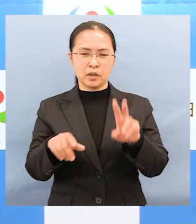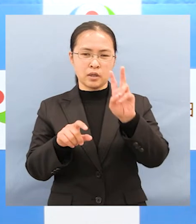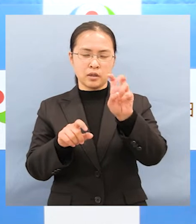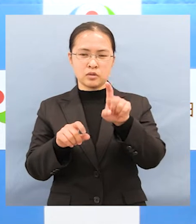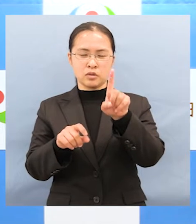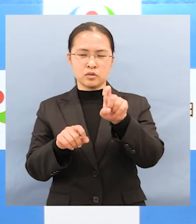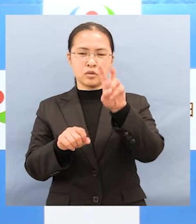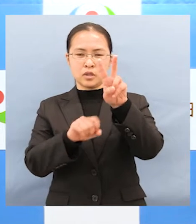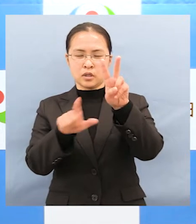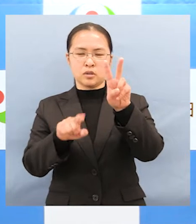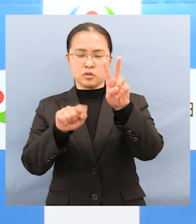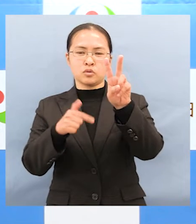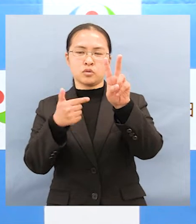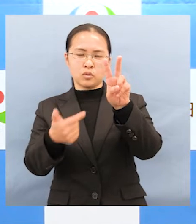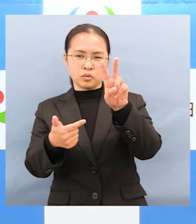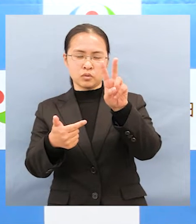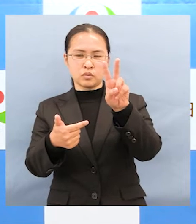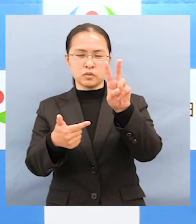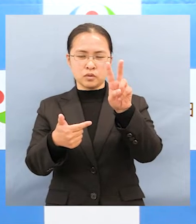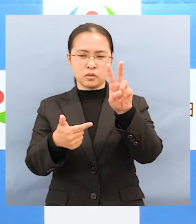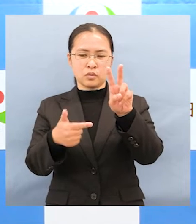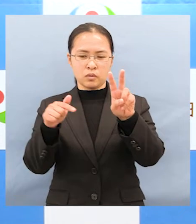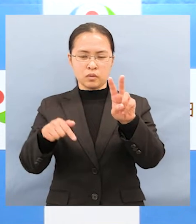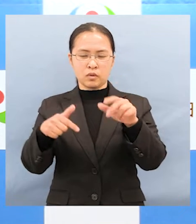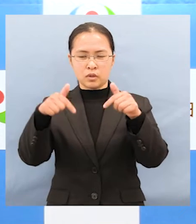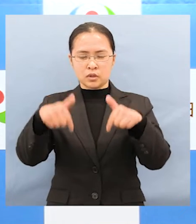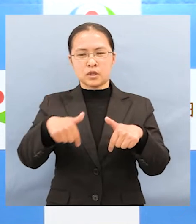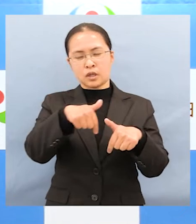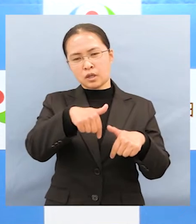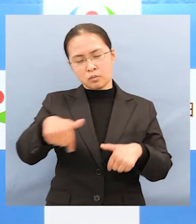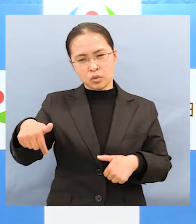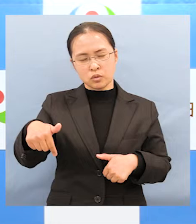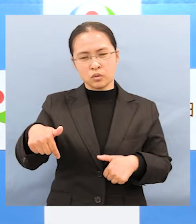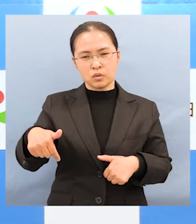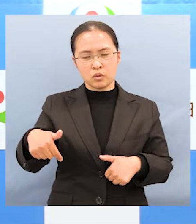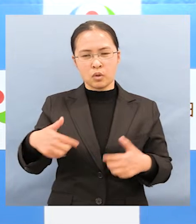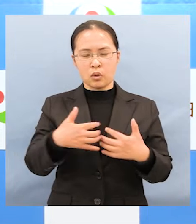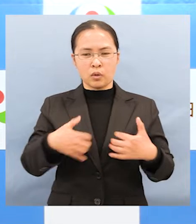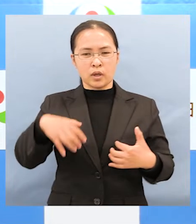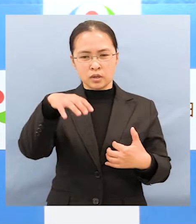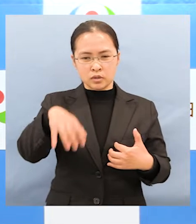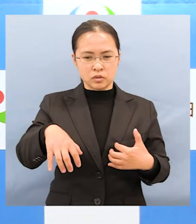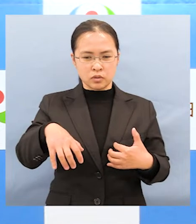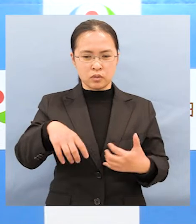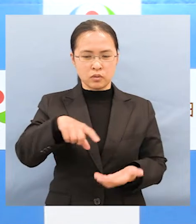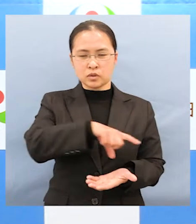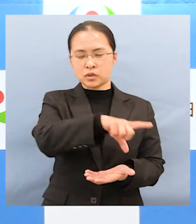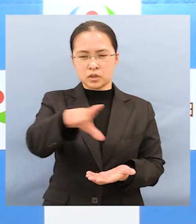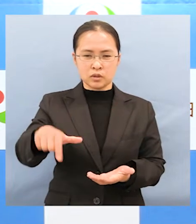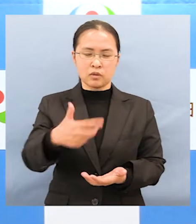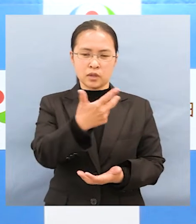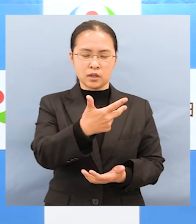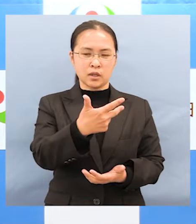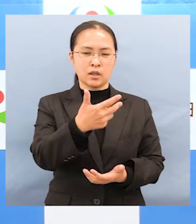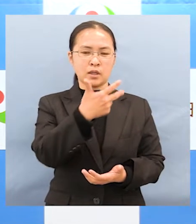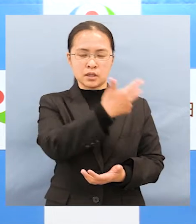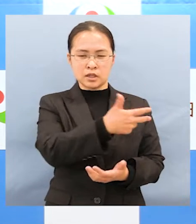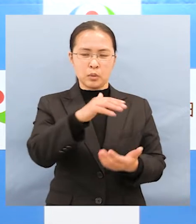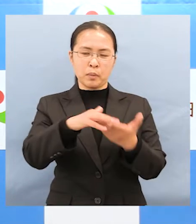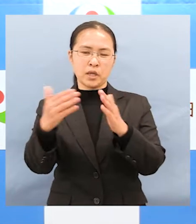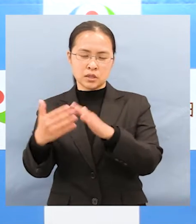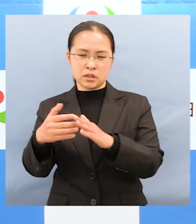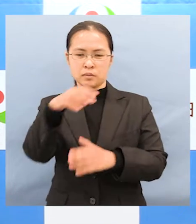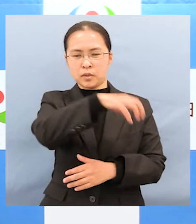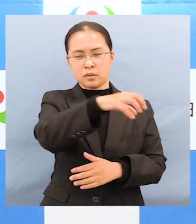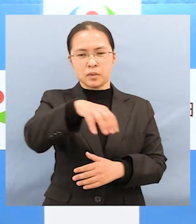の16日にこの西部保健所管内の七市町で県に対